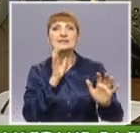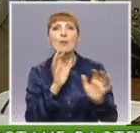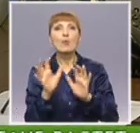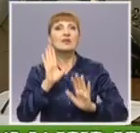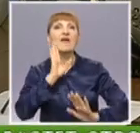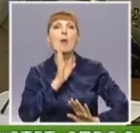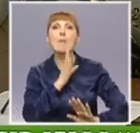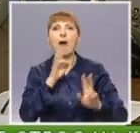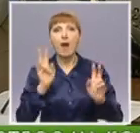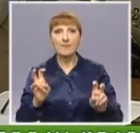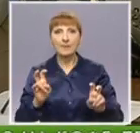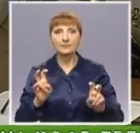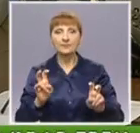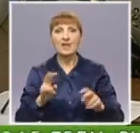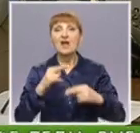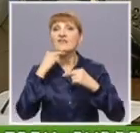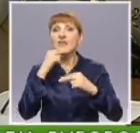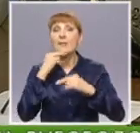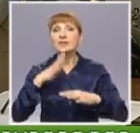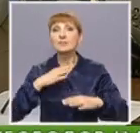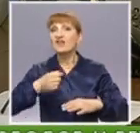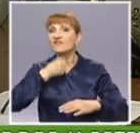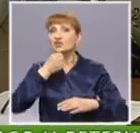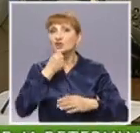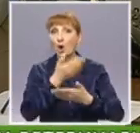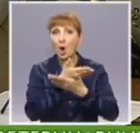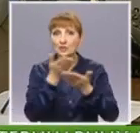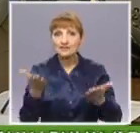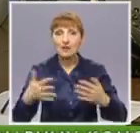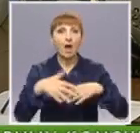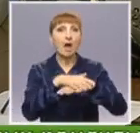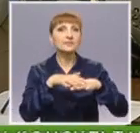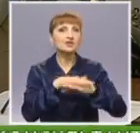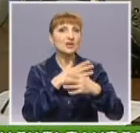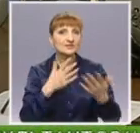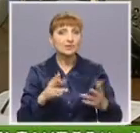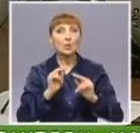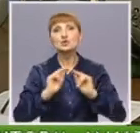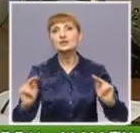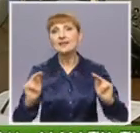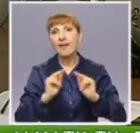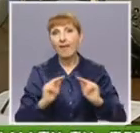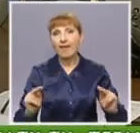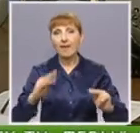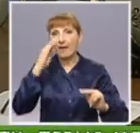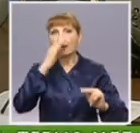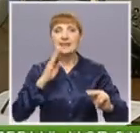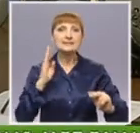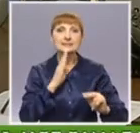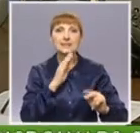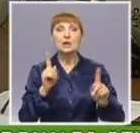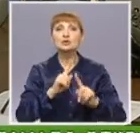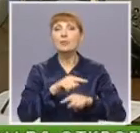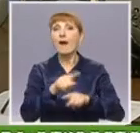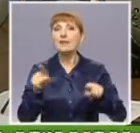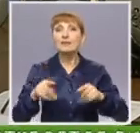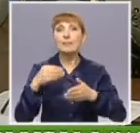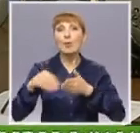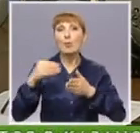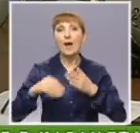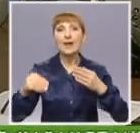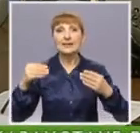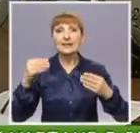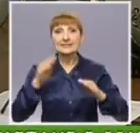мама», где акцентировали внимание взрослых, общественность, допустим, учителей и родителей, чтобы они покупали